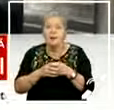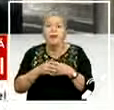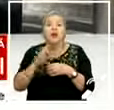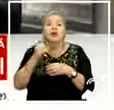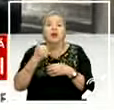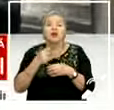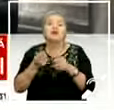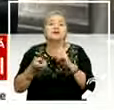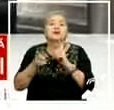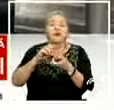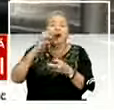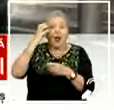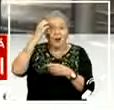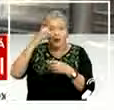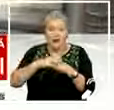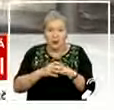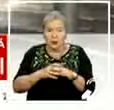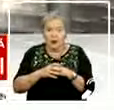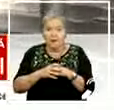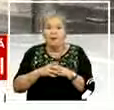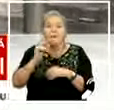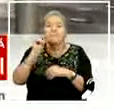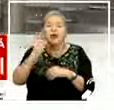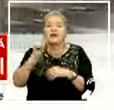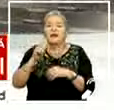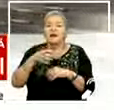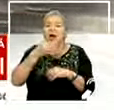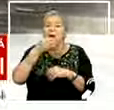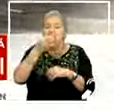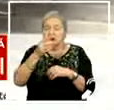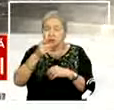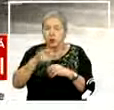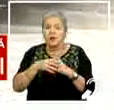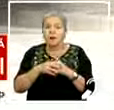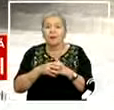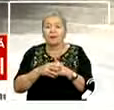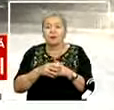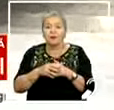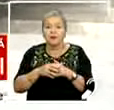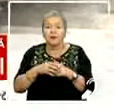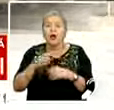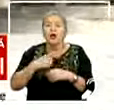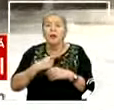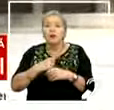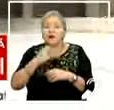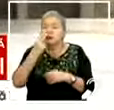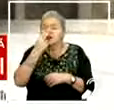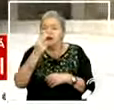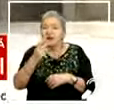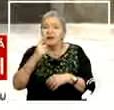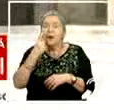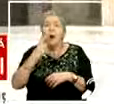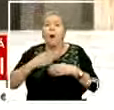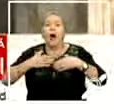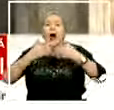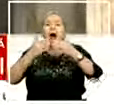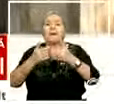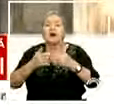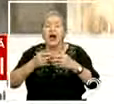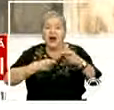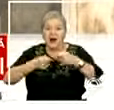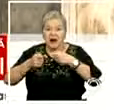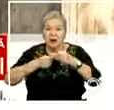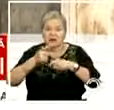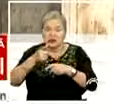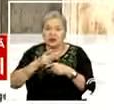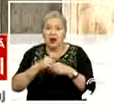rotativă. Surse din Partidul Social Democrat spun că am putea să vedem o amânare a acestor negocieri chiar